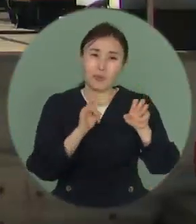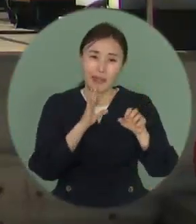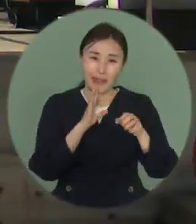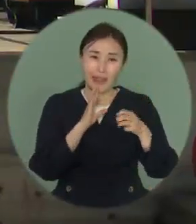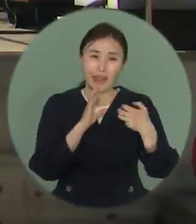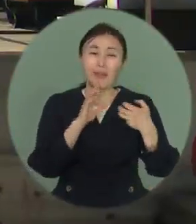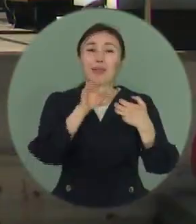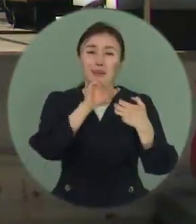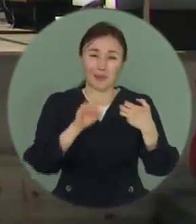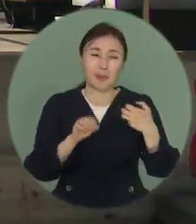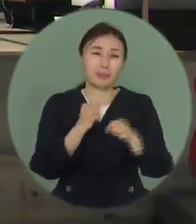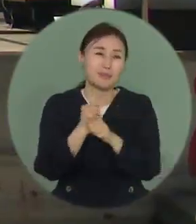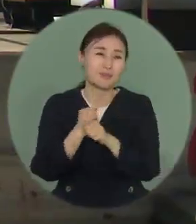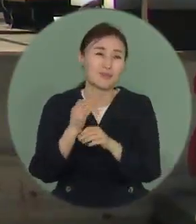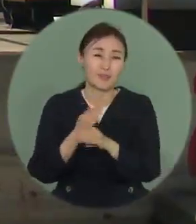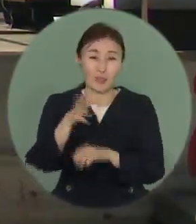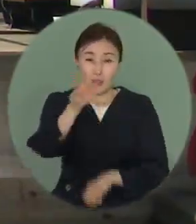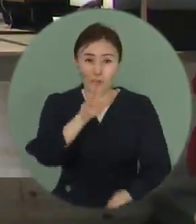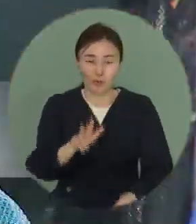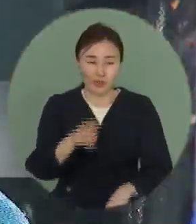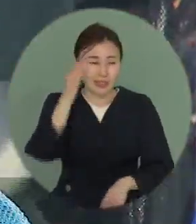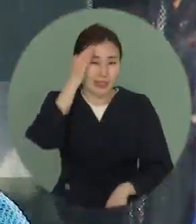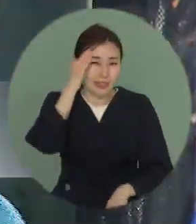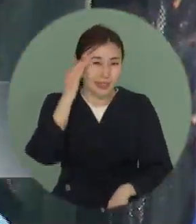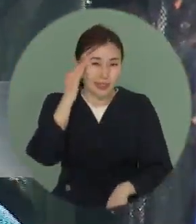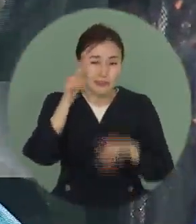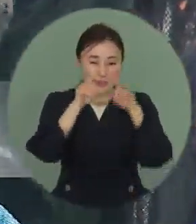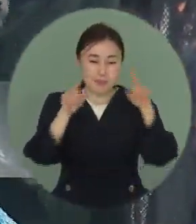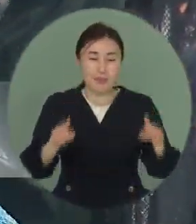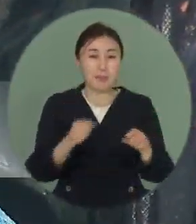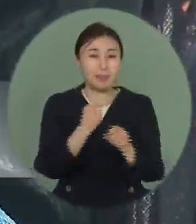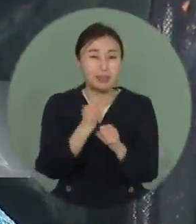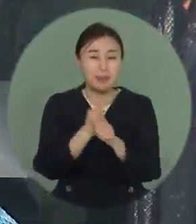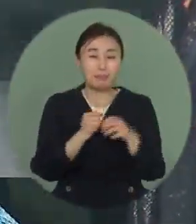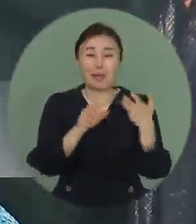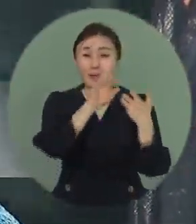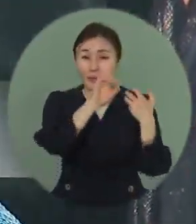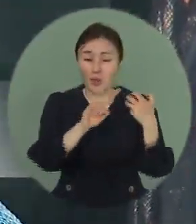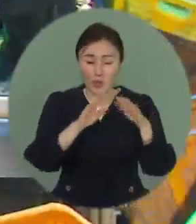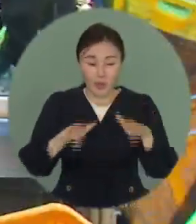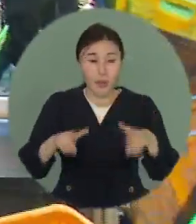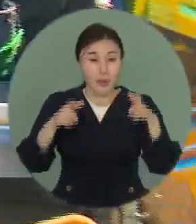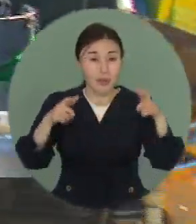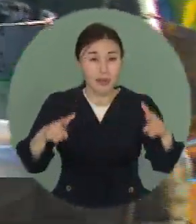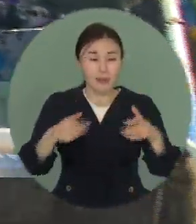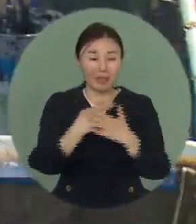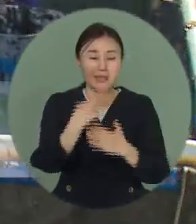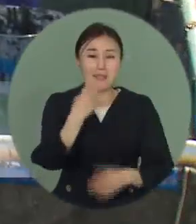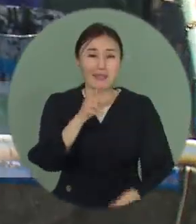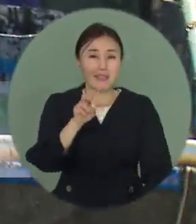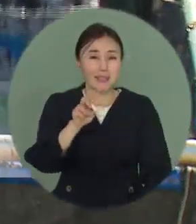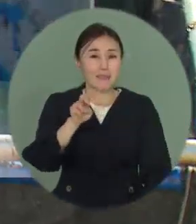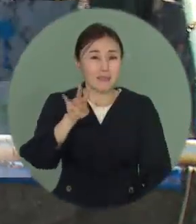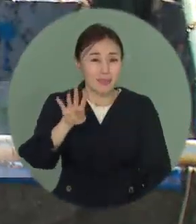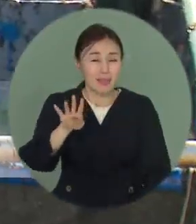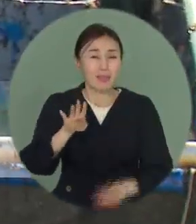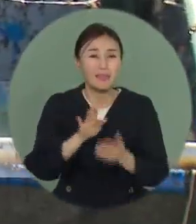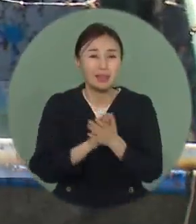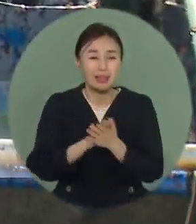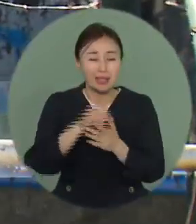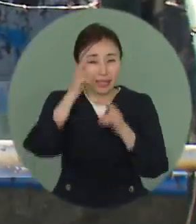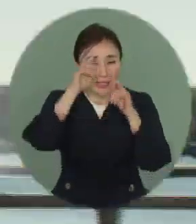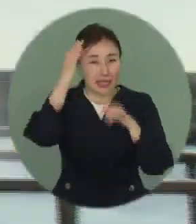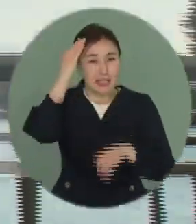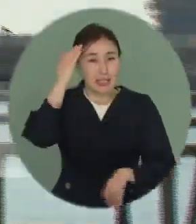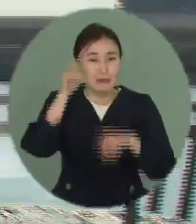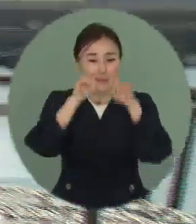있습니다 하지만 전국 김 생산량의 80% 차지하는 전남의 2024년 산 김 누적